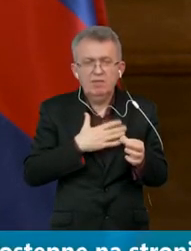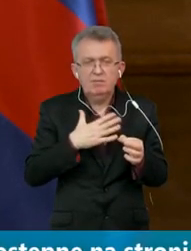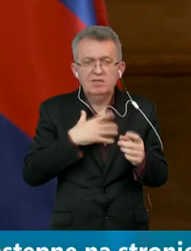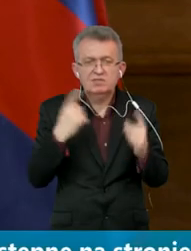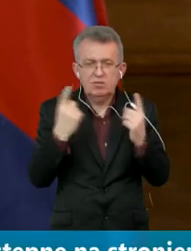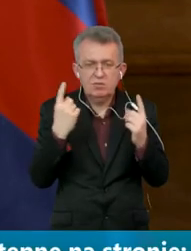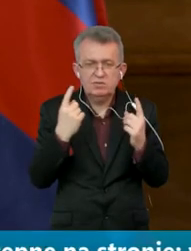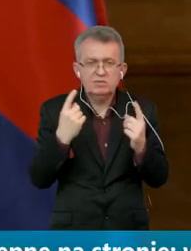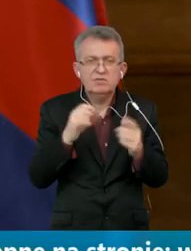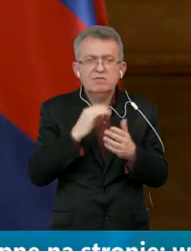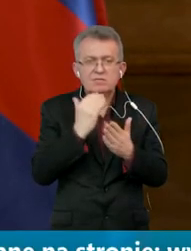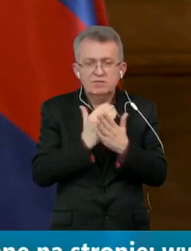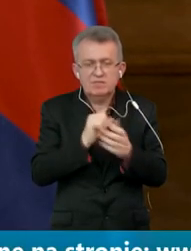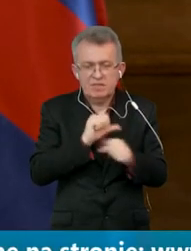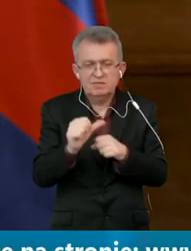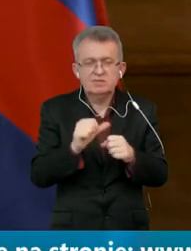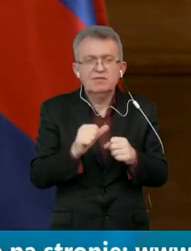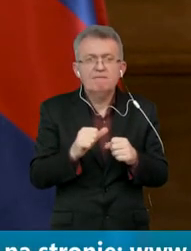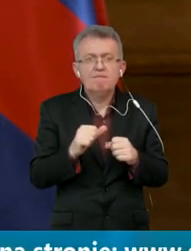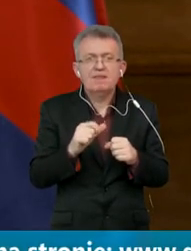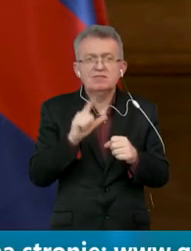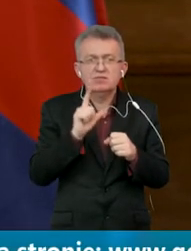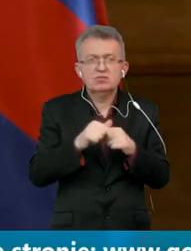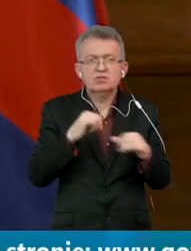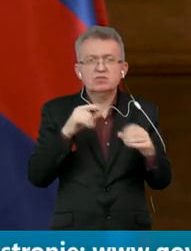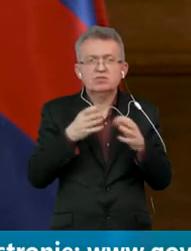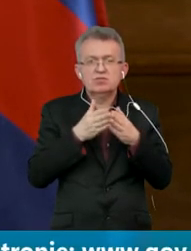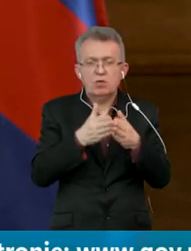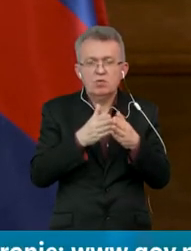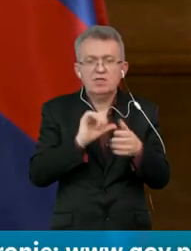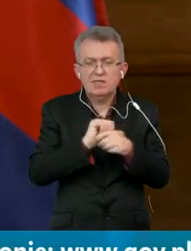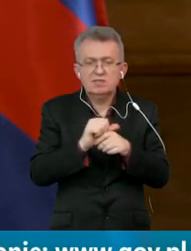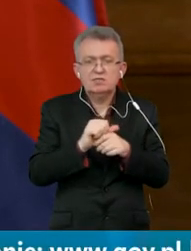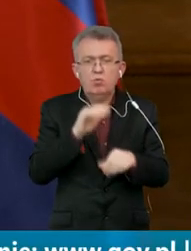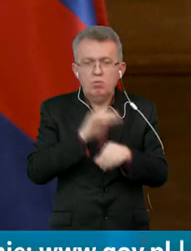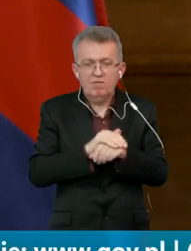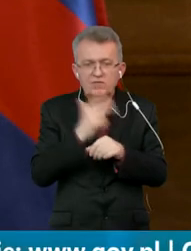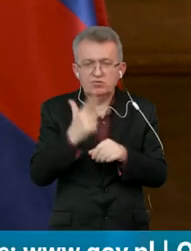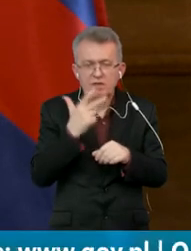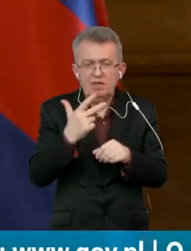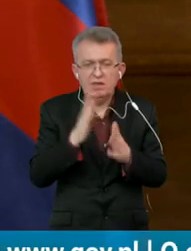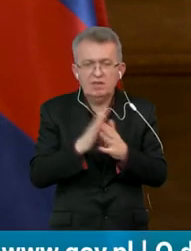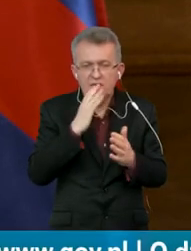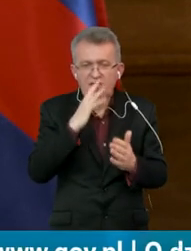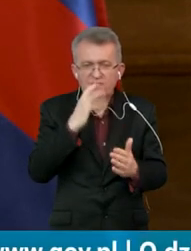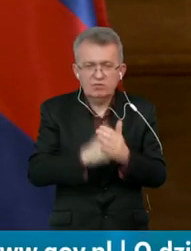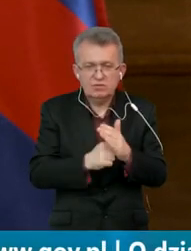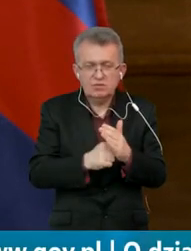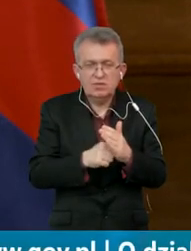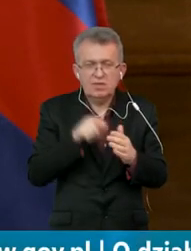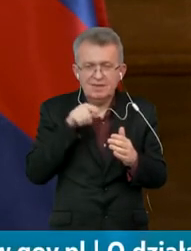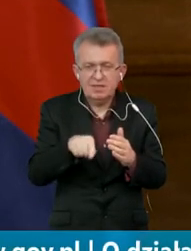sytuację uregulowaną w ten sposób, że z żeglugą szczecińską Polsteamem jest podpisana 3-letnia umowa na wykorzystanie